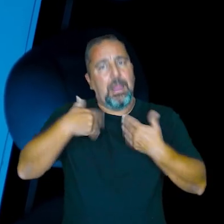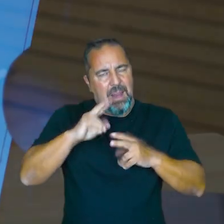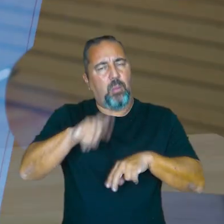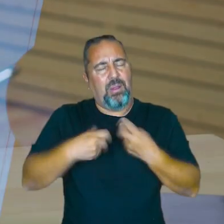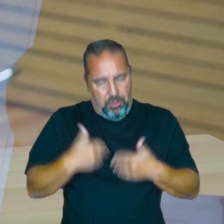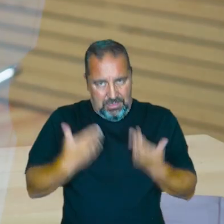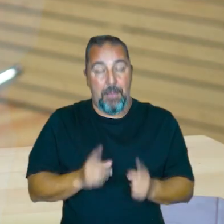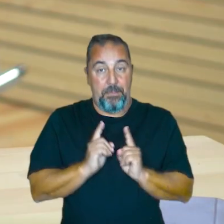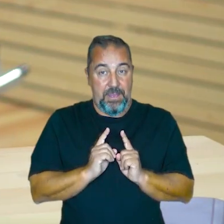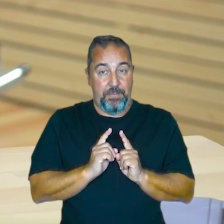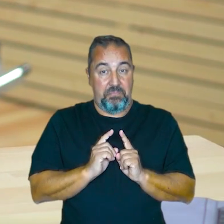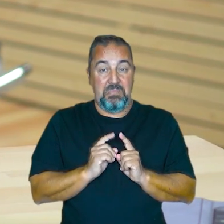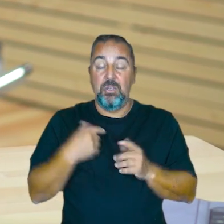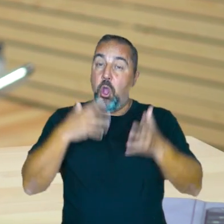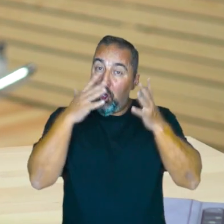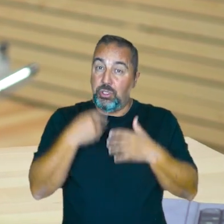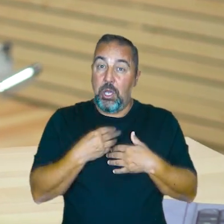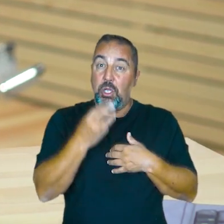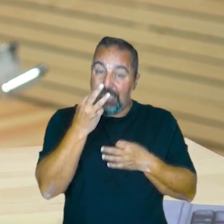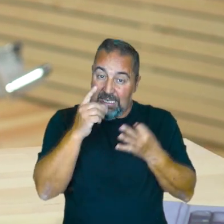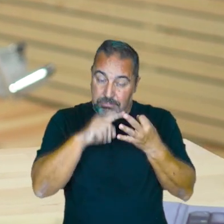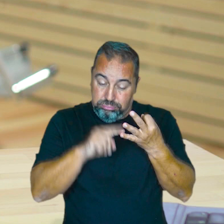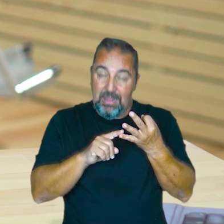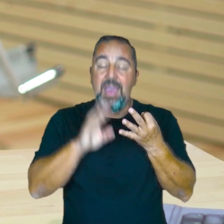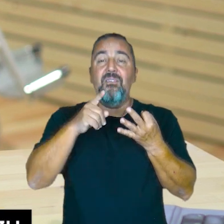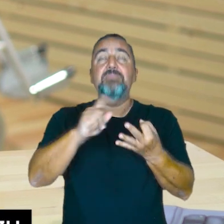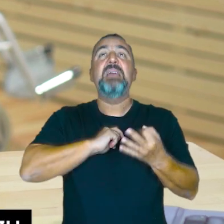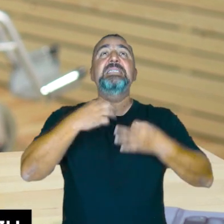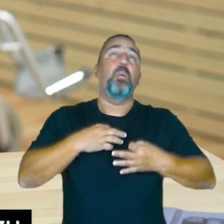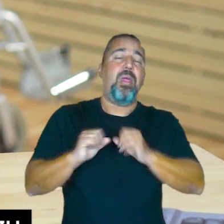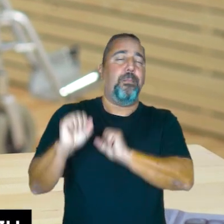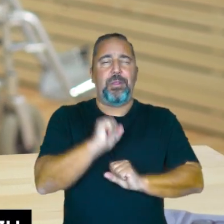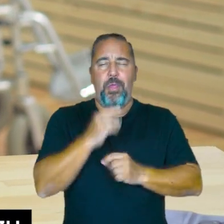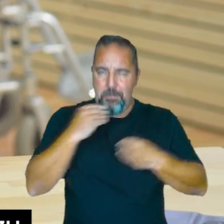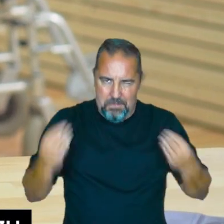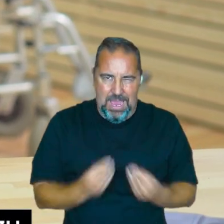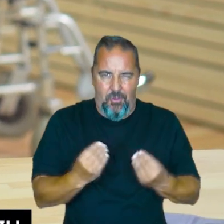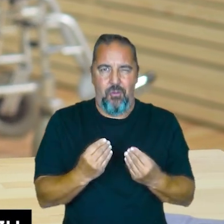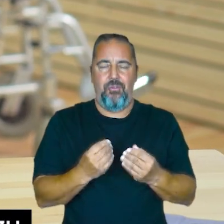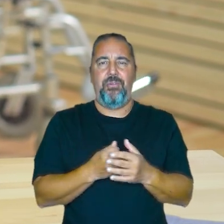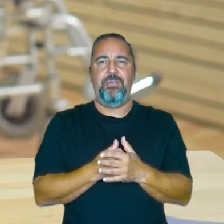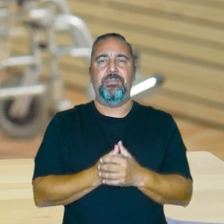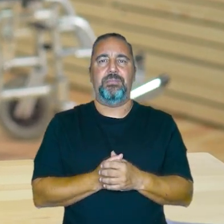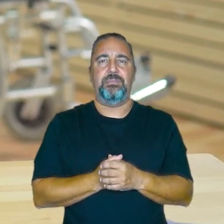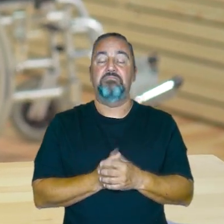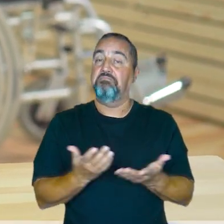dizkizuten urratsei jarraituz. 3 aholku simple horiekin, zure segurtasuna eta babesa hobetuko dituzu.